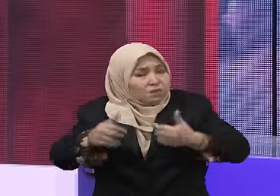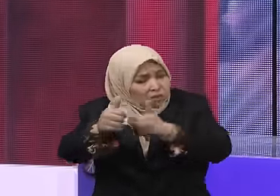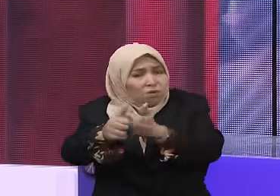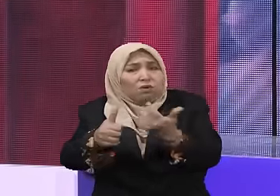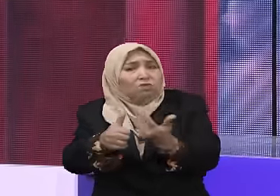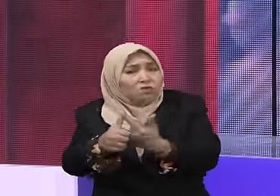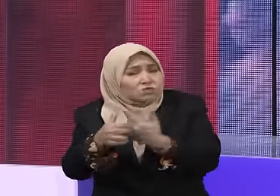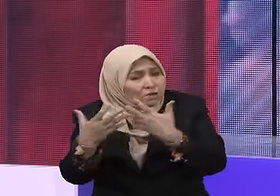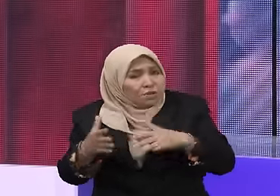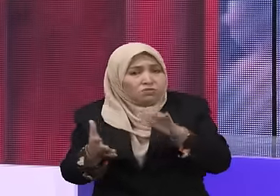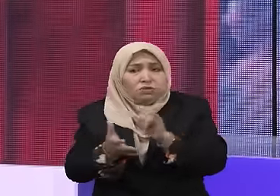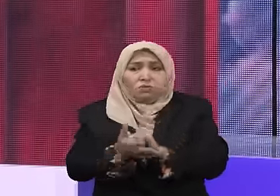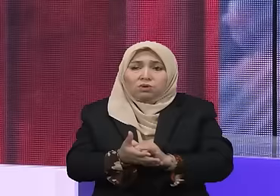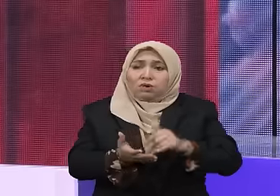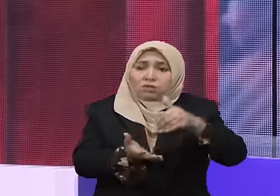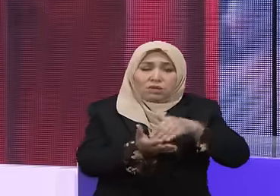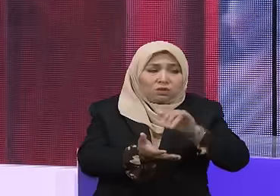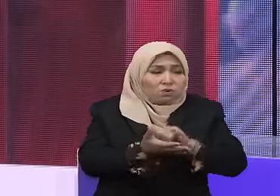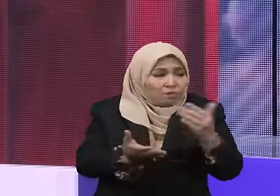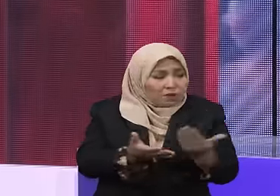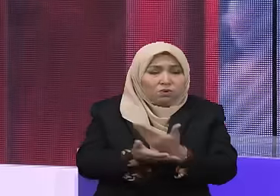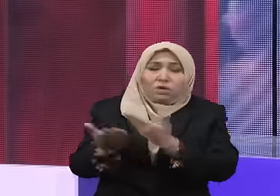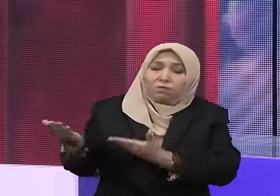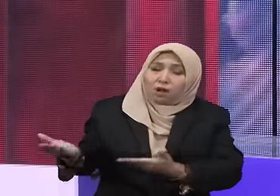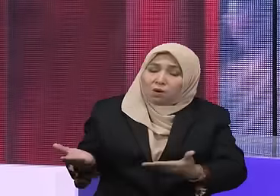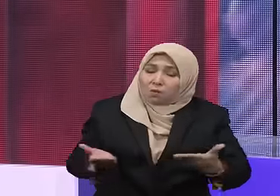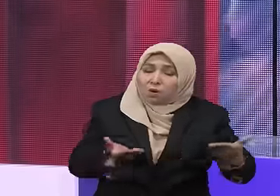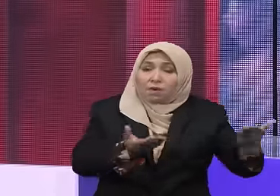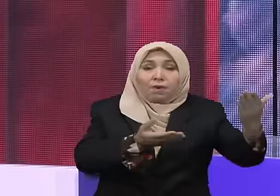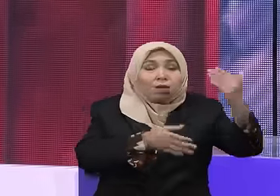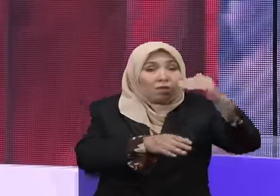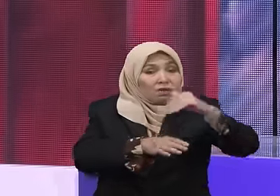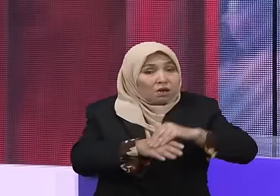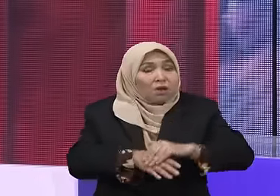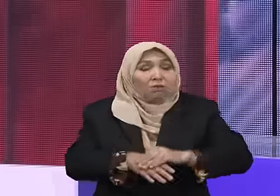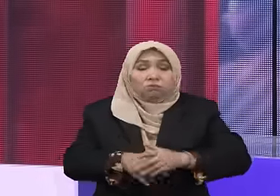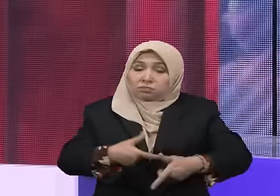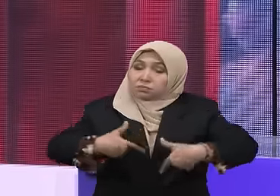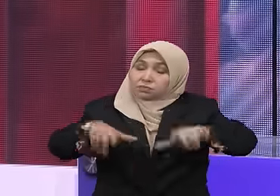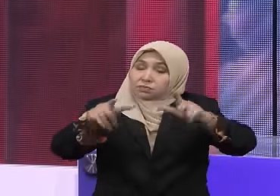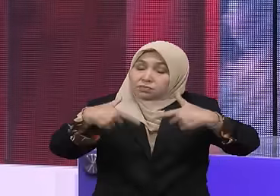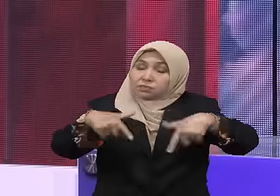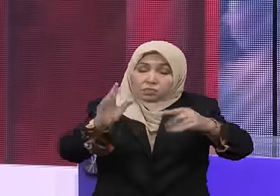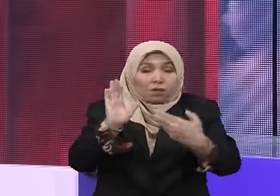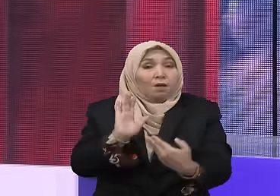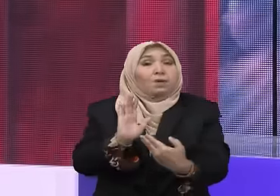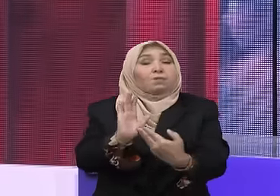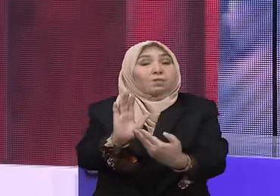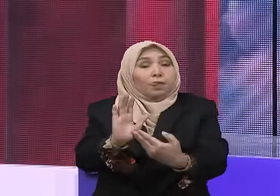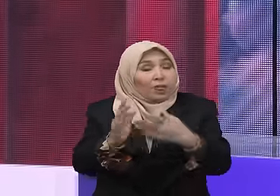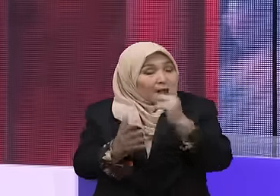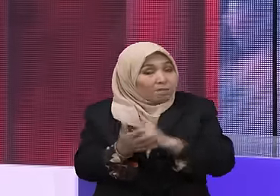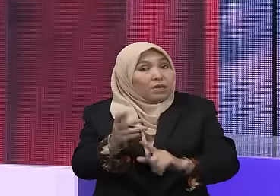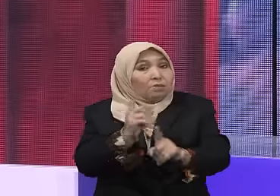dahulu, kemudian di tengah itu barulah dibawakan kepada pembenaran ataupun pembuktian kepada apa